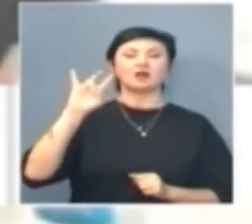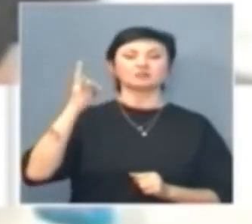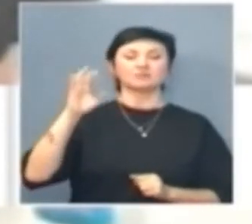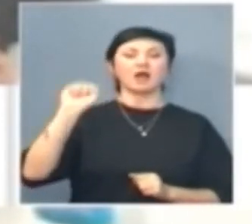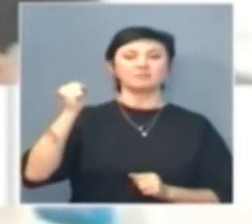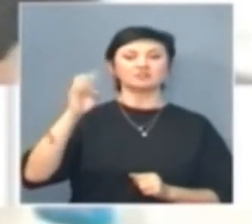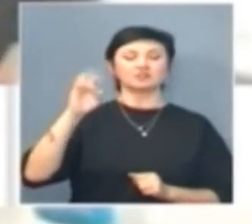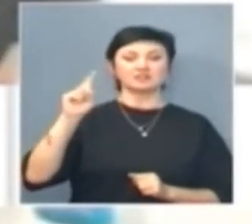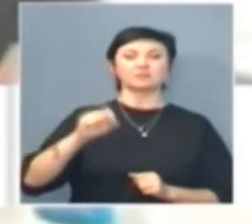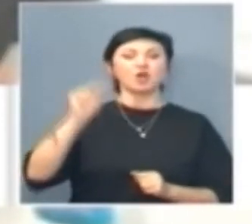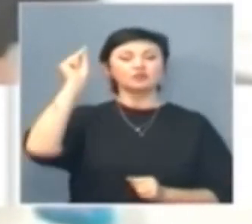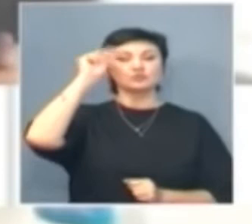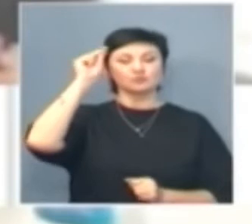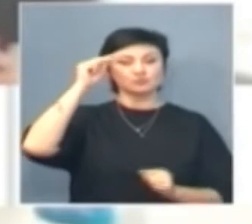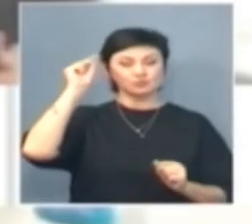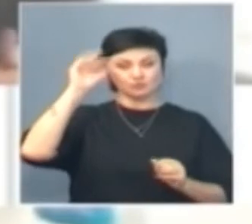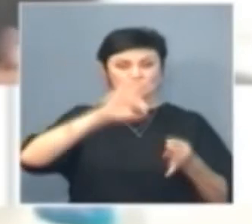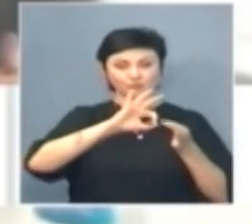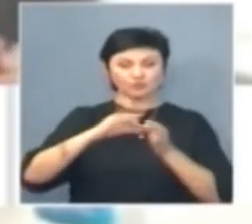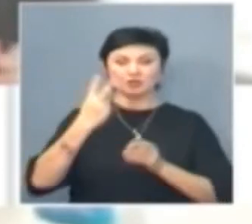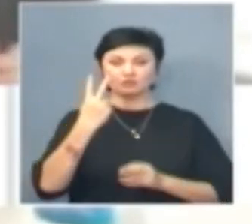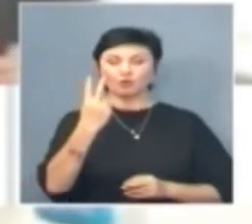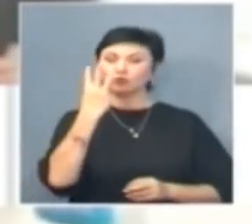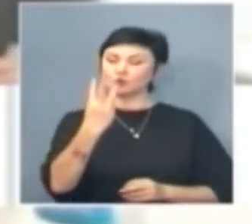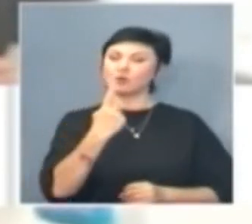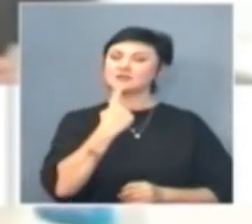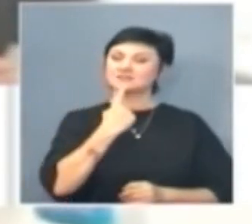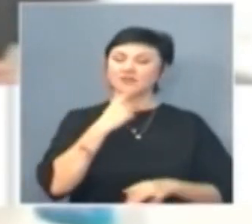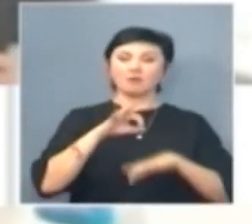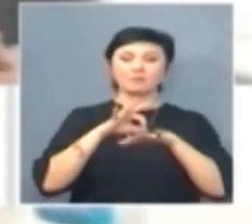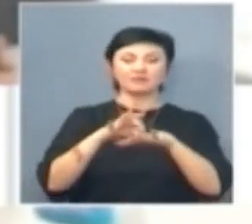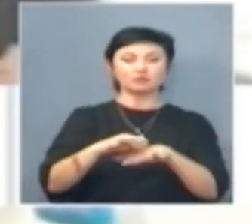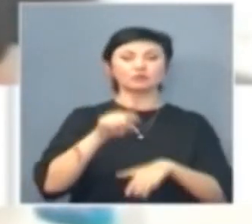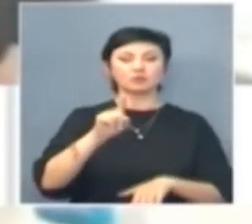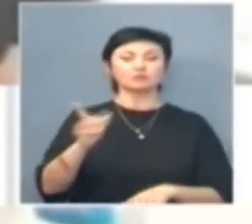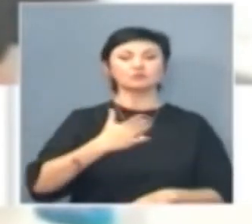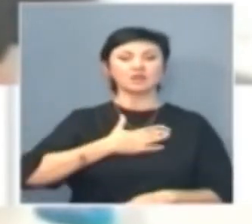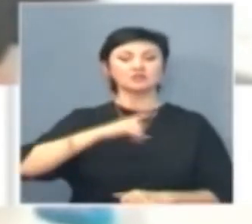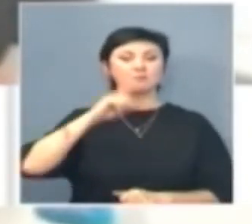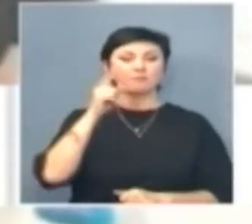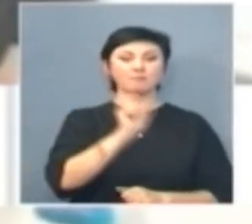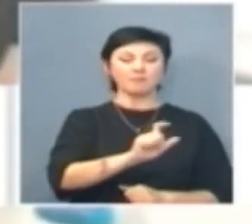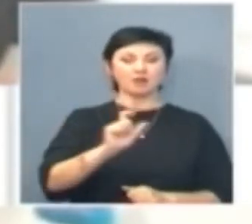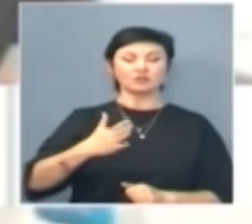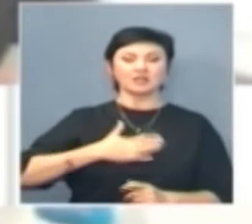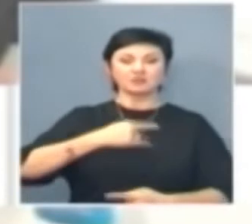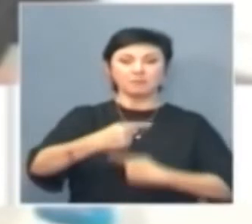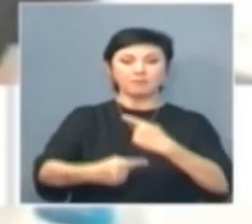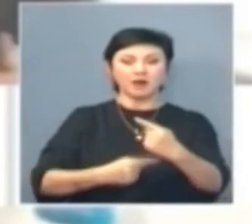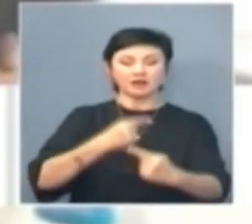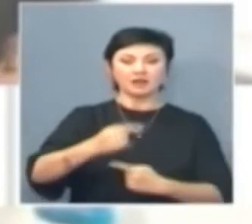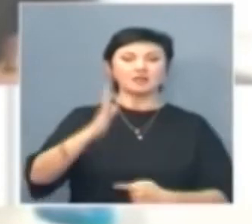Назарбаев, изучение двух или трех языков приведет к тому, что наша молодежь, наше поколение